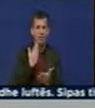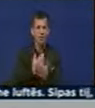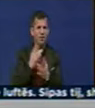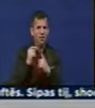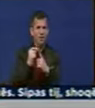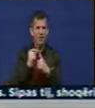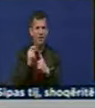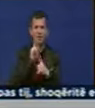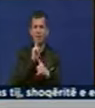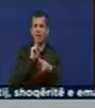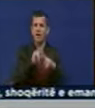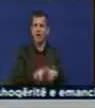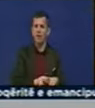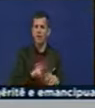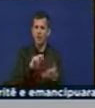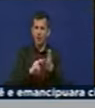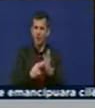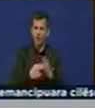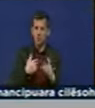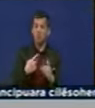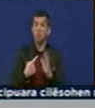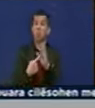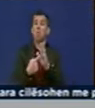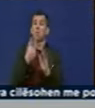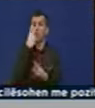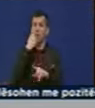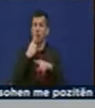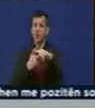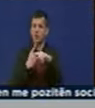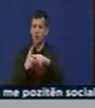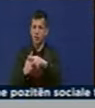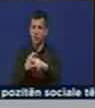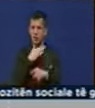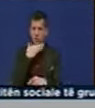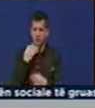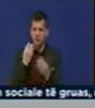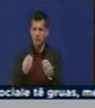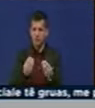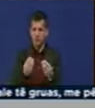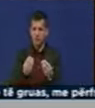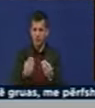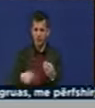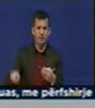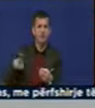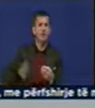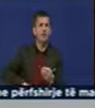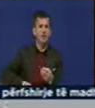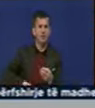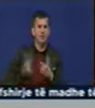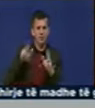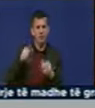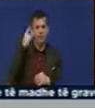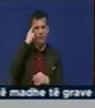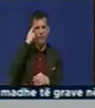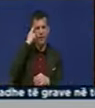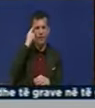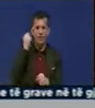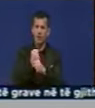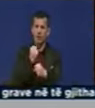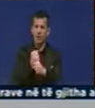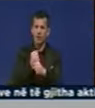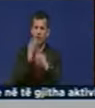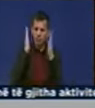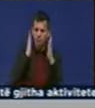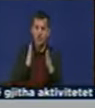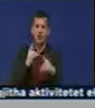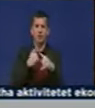nga politikanët. Kjo është një gest shumë i vlerësuar që gratë dinë të punojnë drejt dhe të bashkëpunojnë